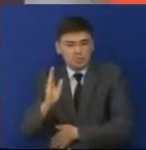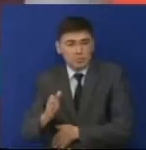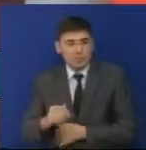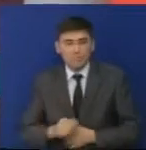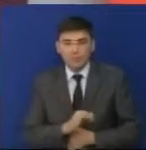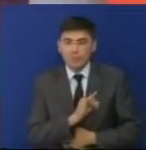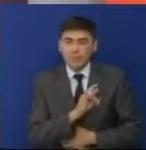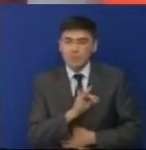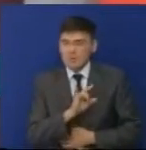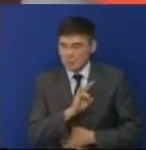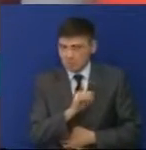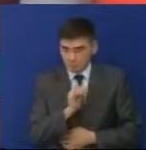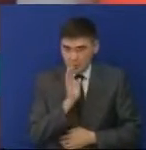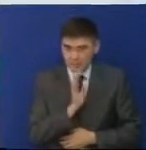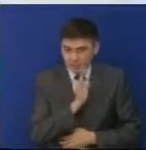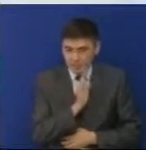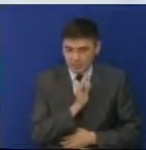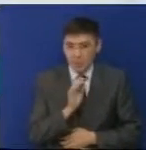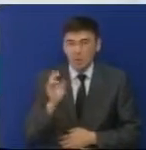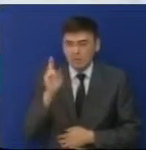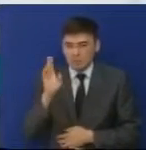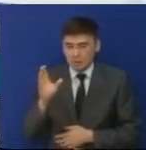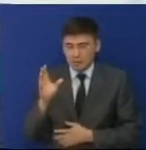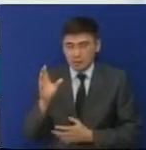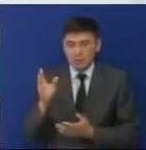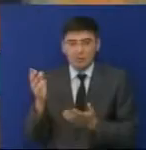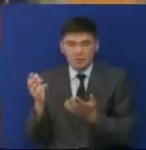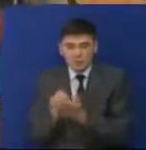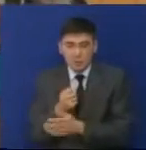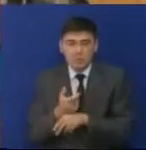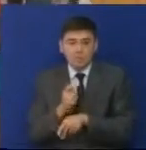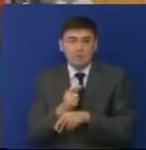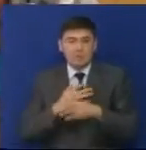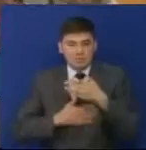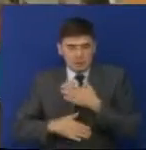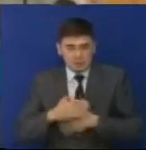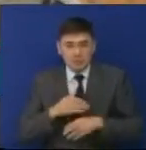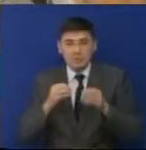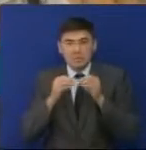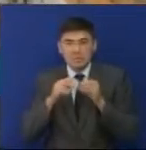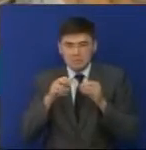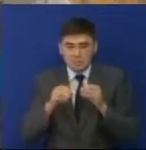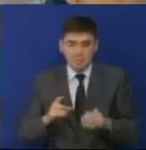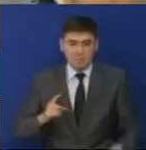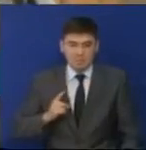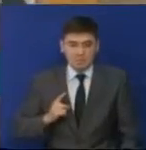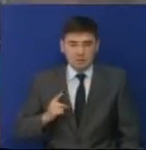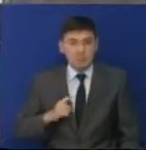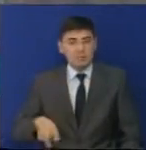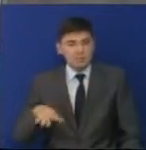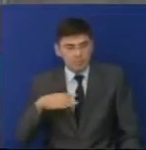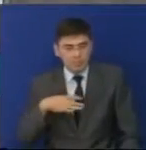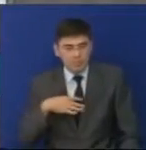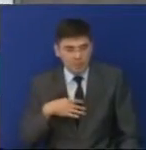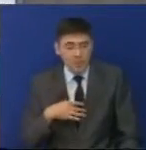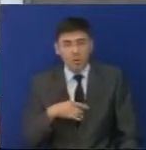Ирина Никульшина баспаналы болғанына ерекше қуанышты. Олар пәтерлі болуды отбасымен 10 жыл күткен. Осы уақытқа дейін 3